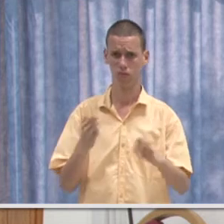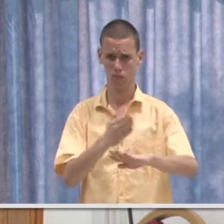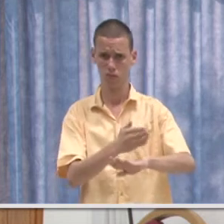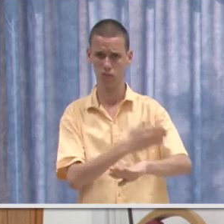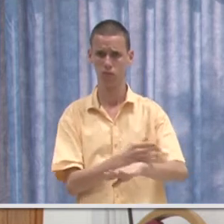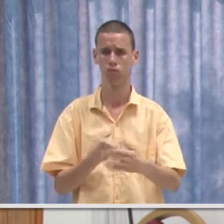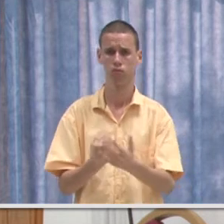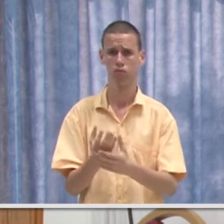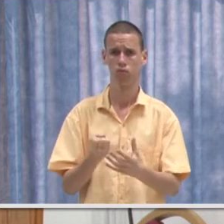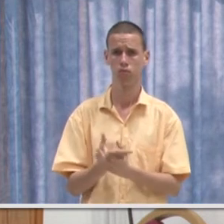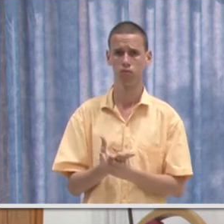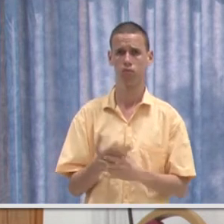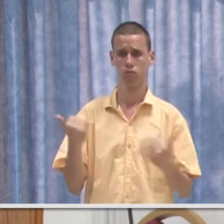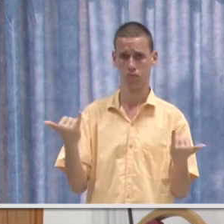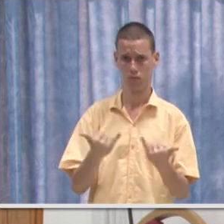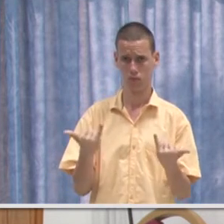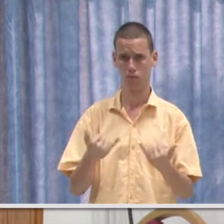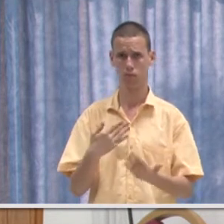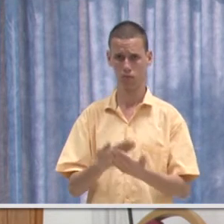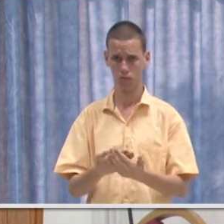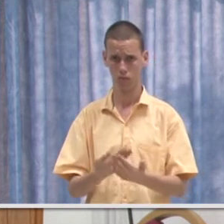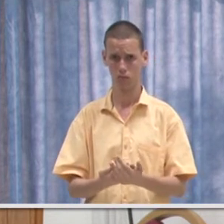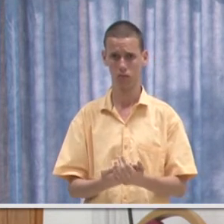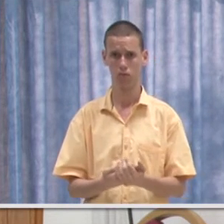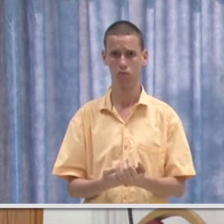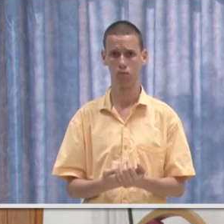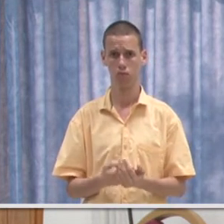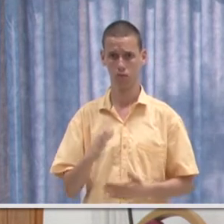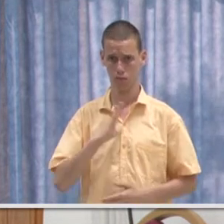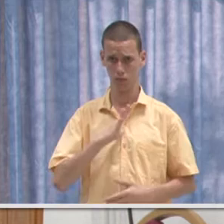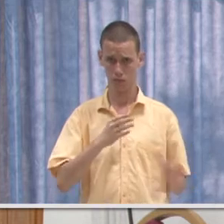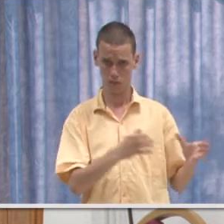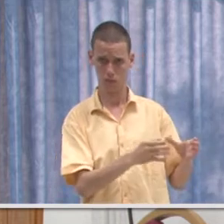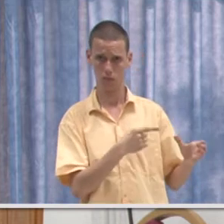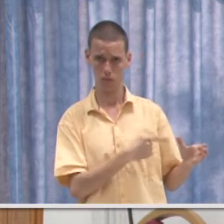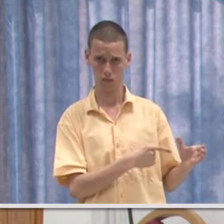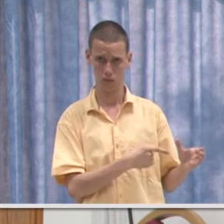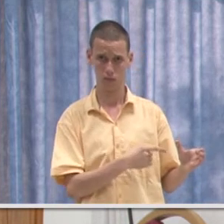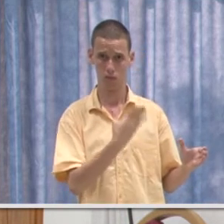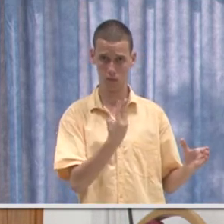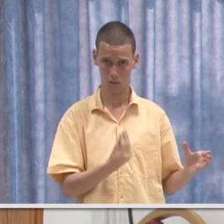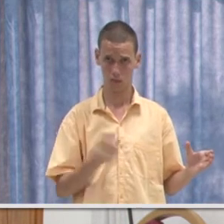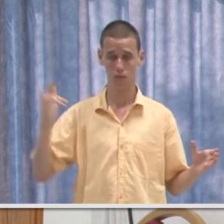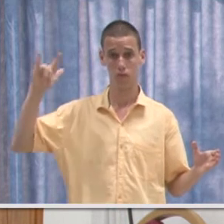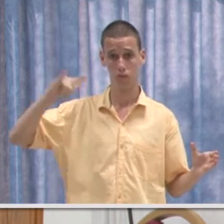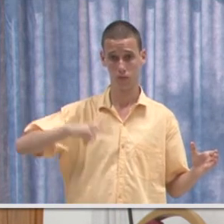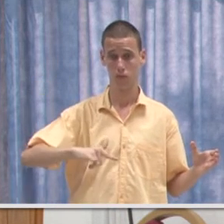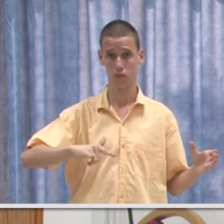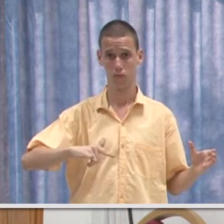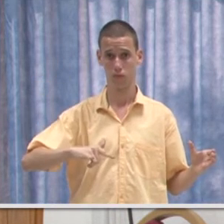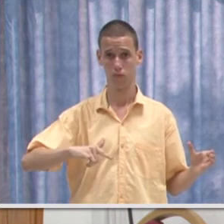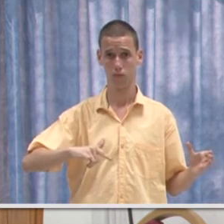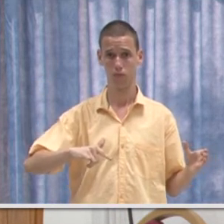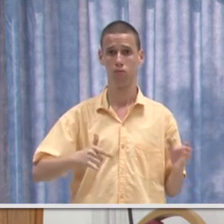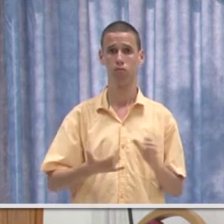le monde qui est stranded pour aider. Le CCLOA qui est stranded pour aider pour tout le CCL. Donc, ça, c'est une